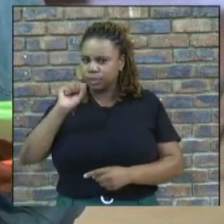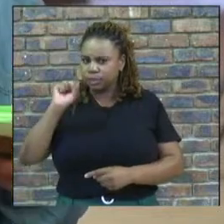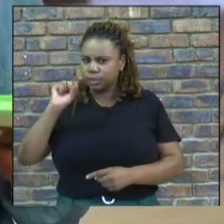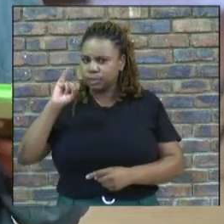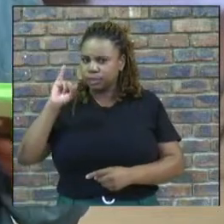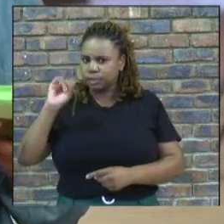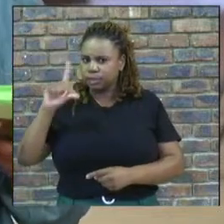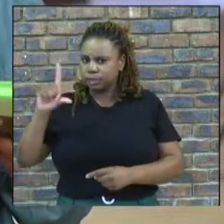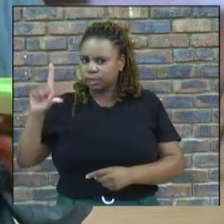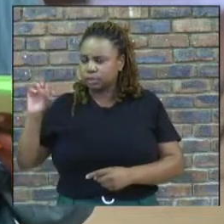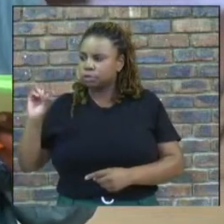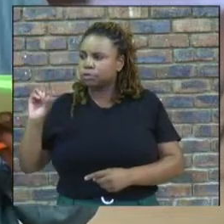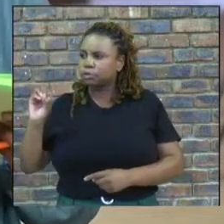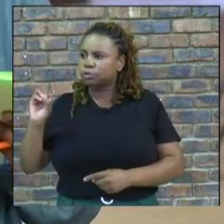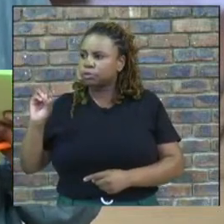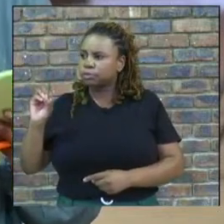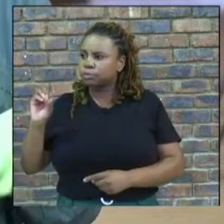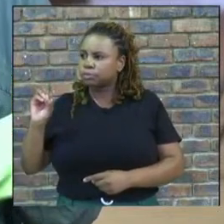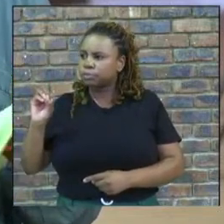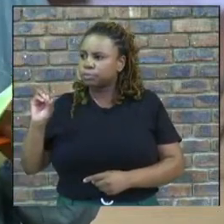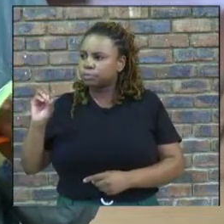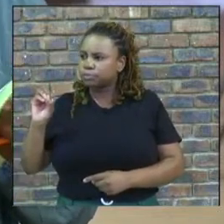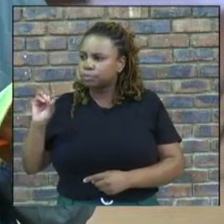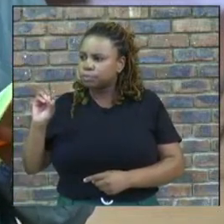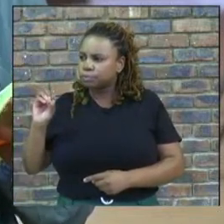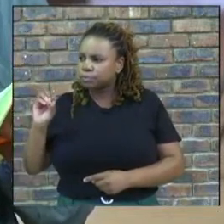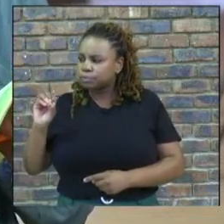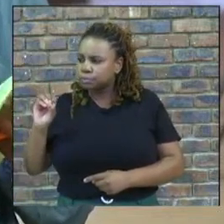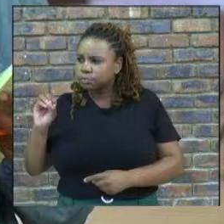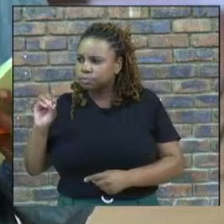Mina imibuzo yami mithathu.